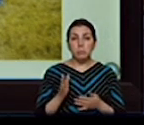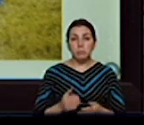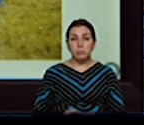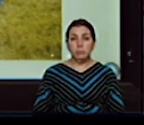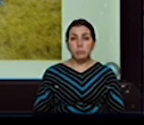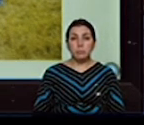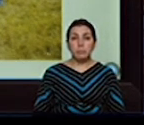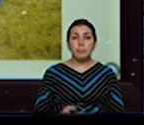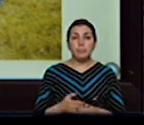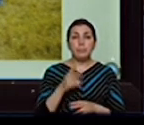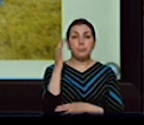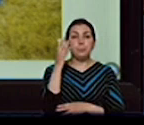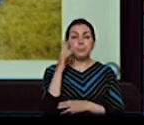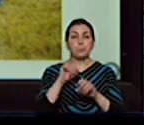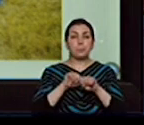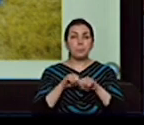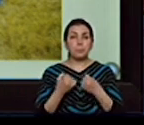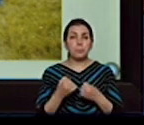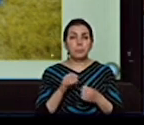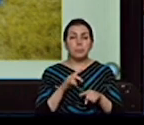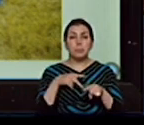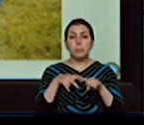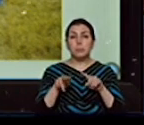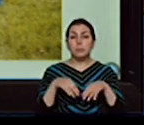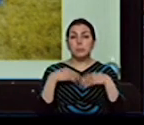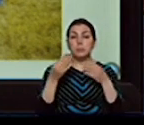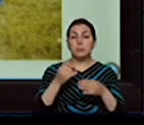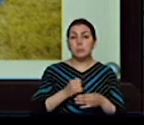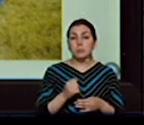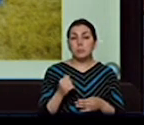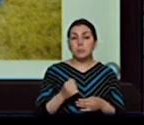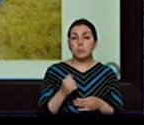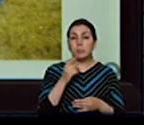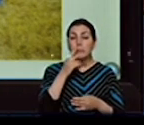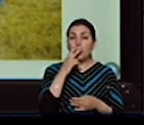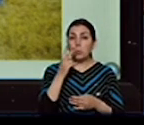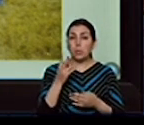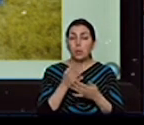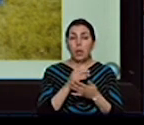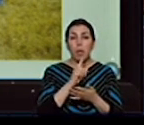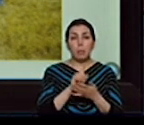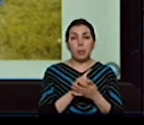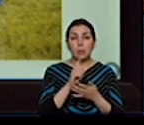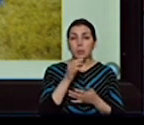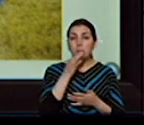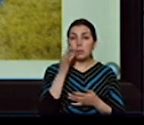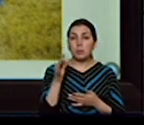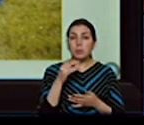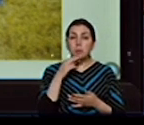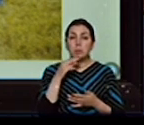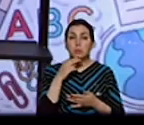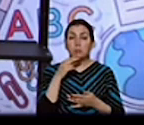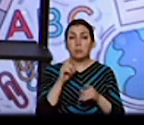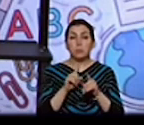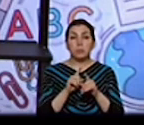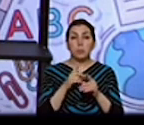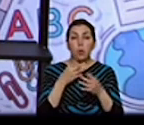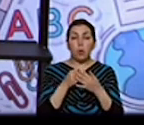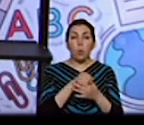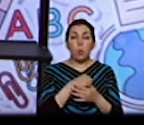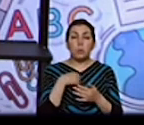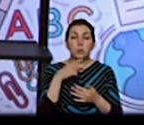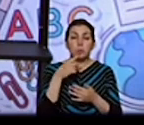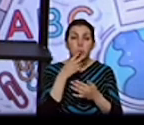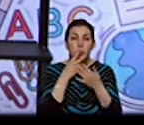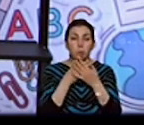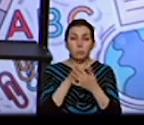ekan. Daraxtlarni sindirgan, ularga zarar yetkazgan o'rtoqlaringizni ko'rsangiz, albatta ularni hushyorlikka chaqiring. Chunki mana